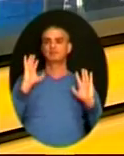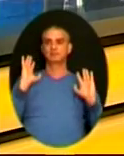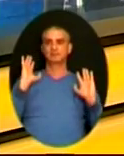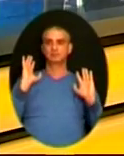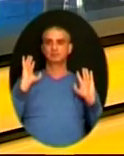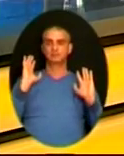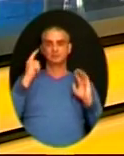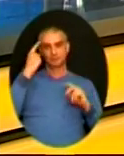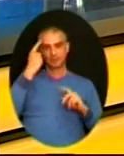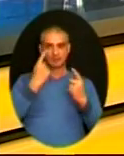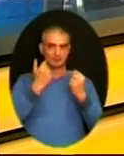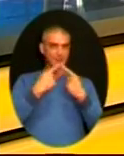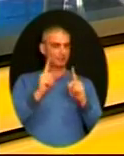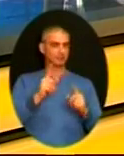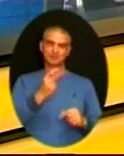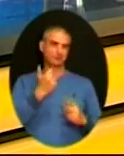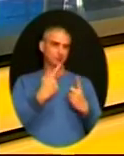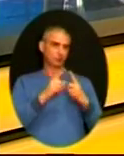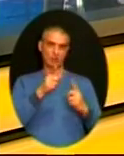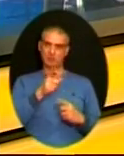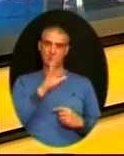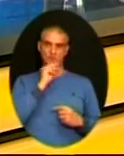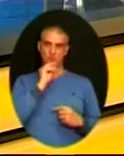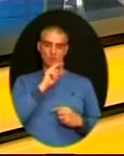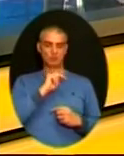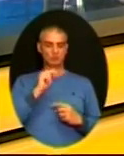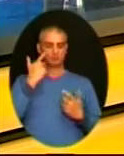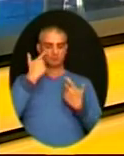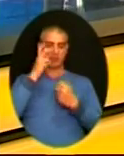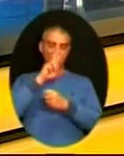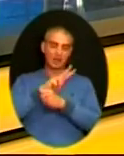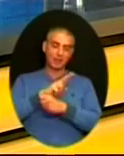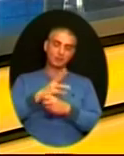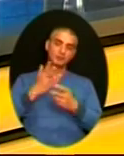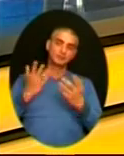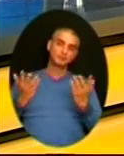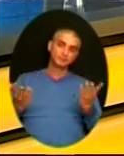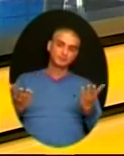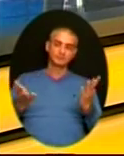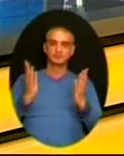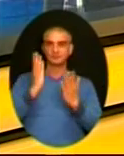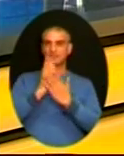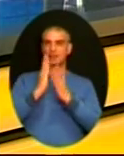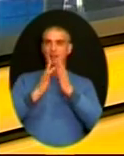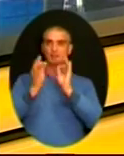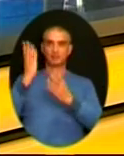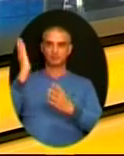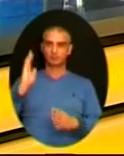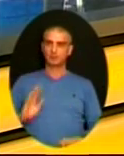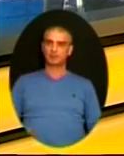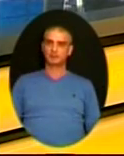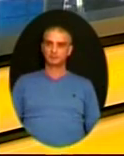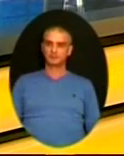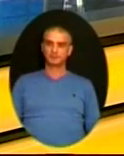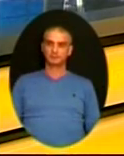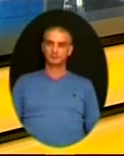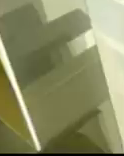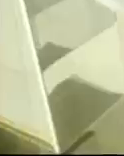אני יודע שדעתך אחרת... לא, זה קצת שונה, כי פה מדובר לעניינים רגולטוריים. זה כבר לבתי המשפט, כן.